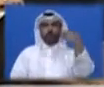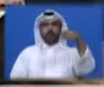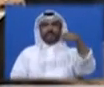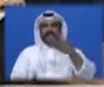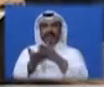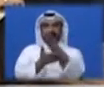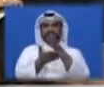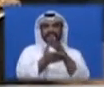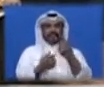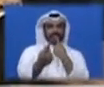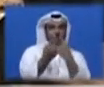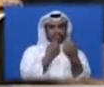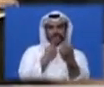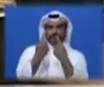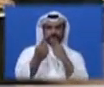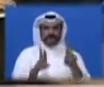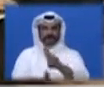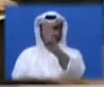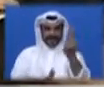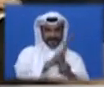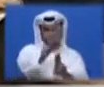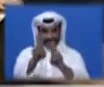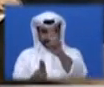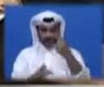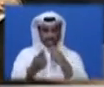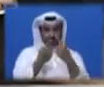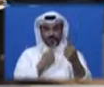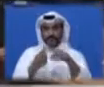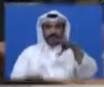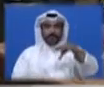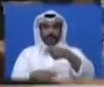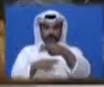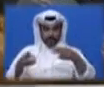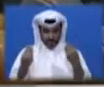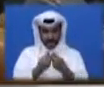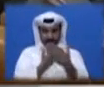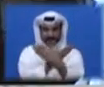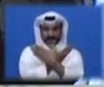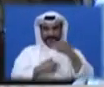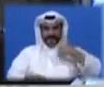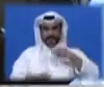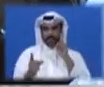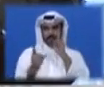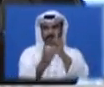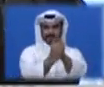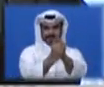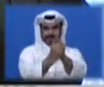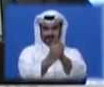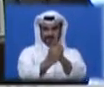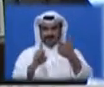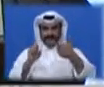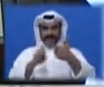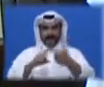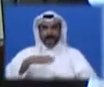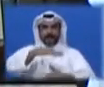لمناقشه المجالات ذات الاهتمام المشترك بين الكويت والبانيا التقينا اليوم بمعالي نائب